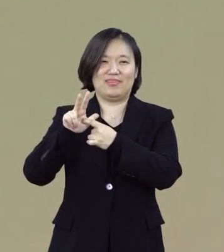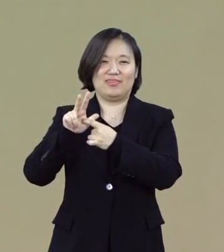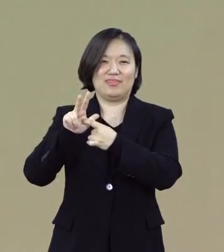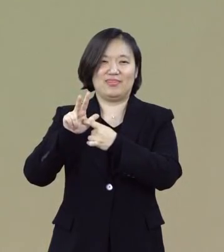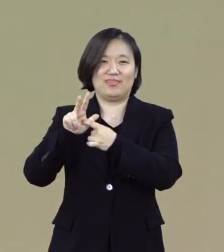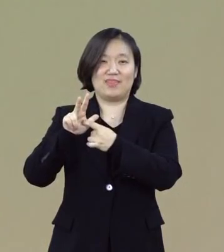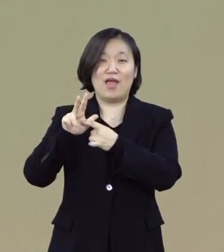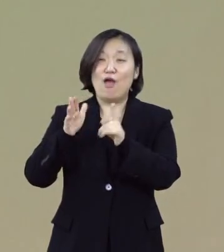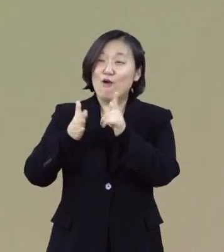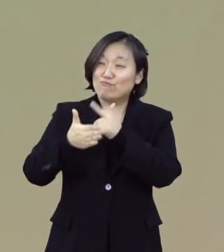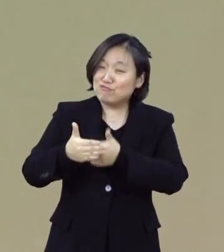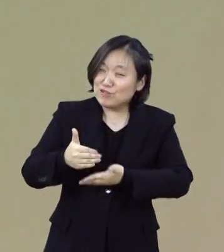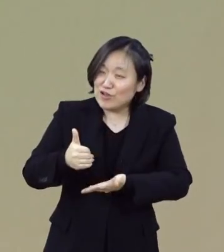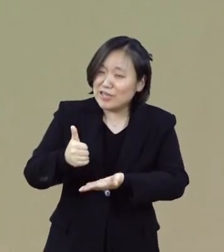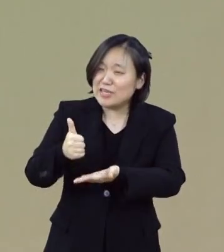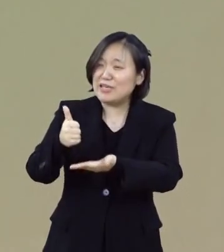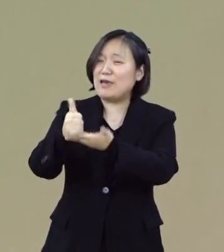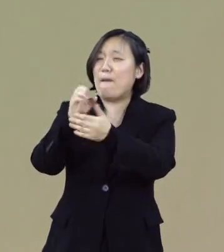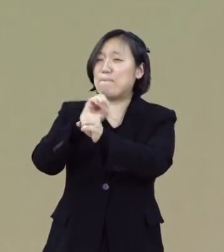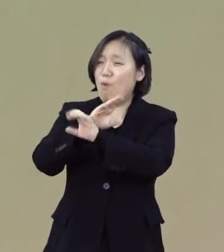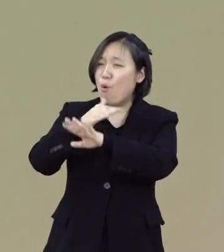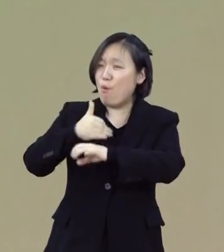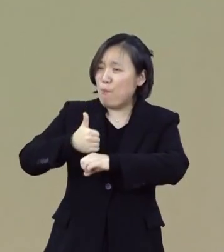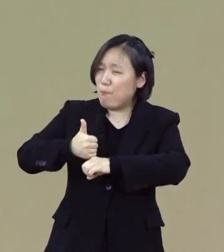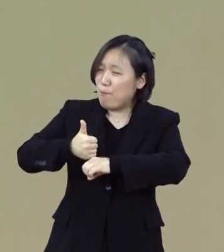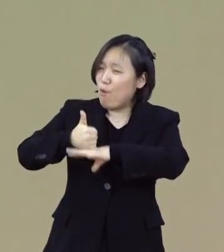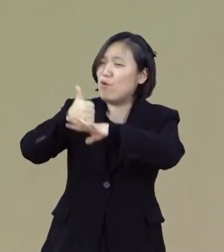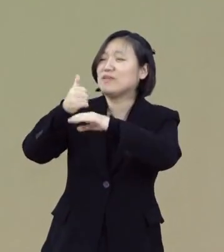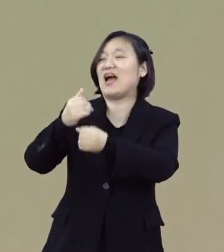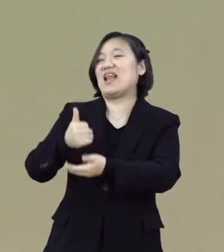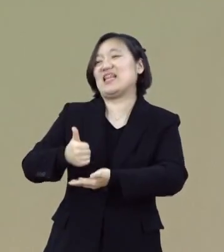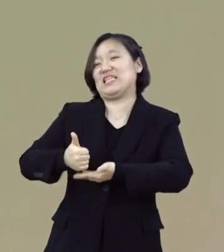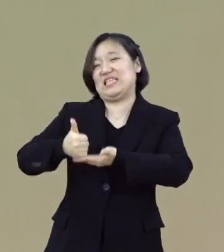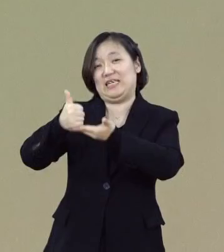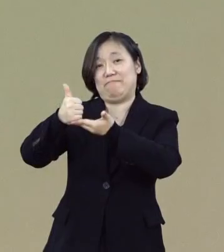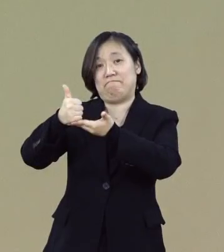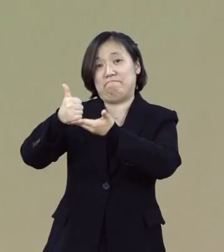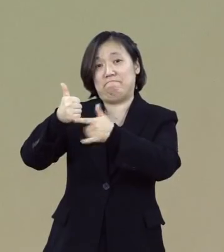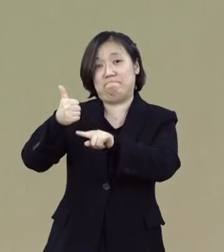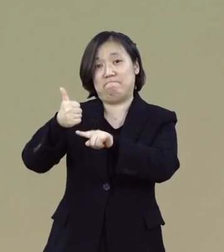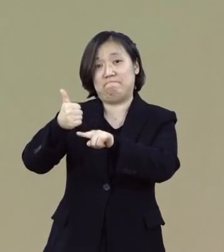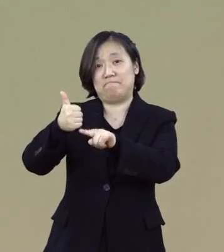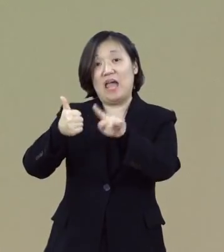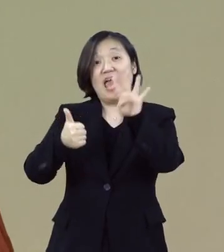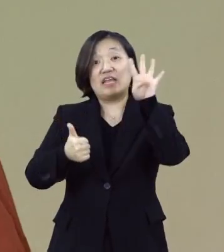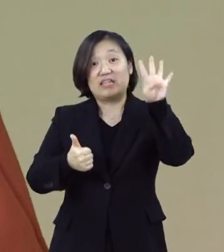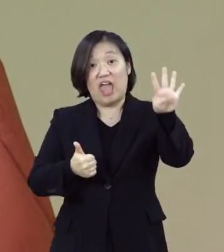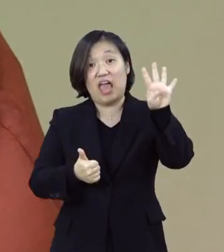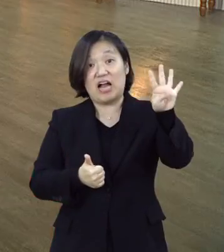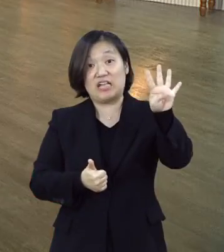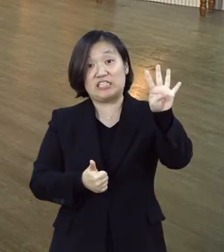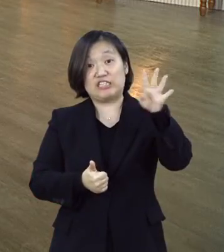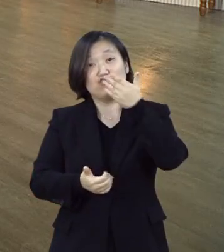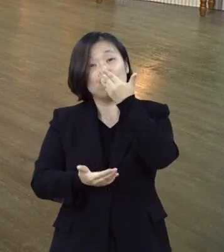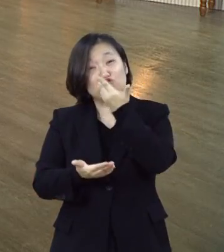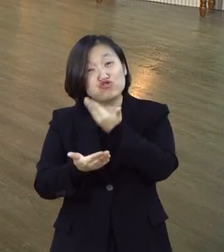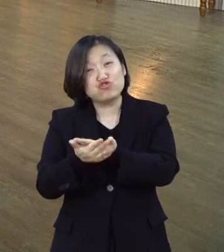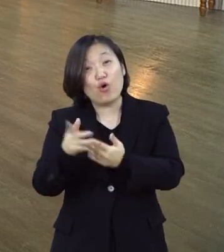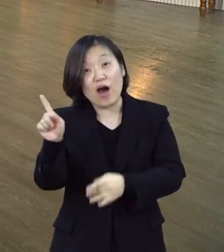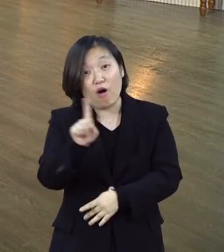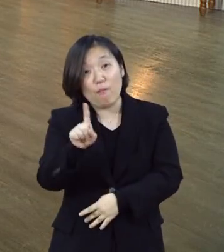불보살님의 수백 가지 원력을 네 가지로 요약하면 바로 사옹선이 됩니다. 중생을